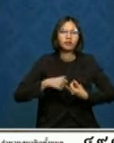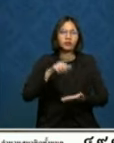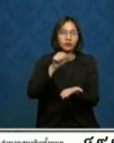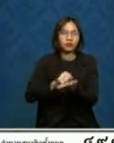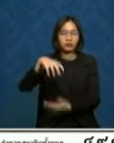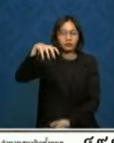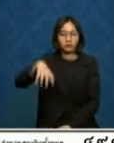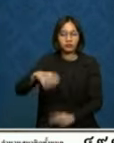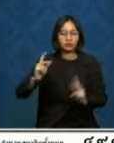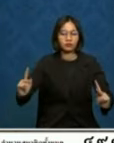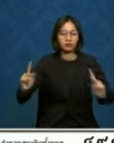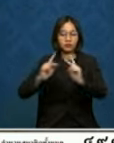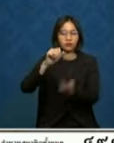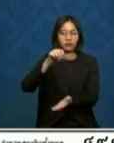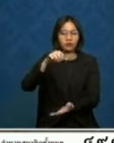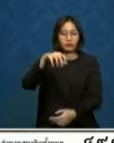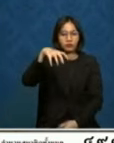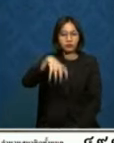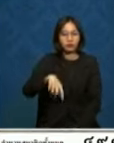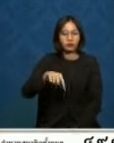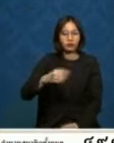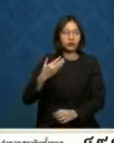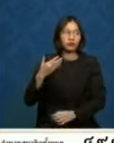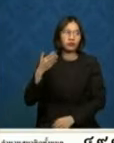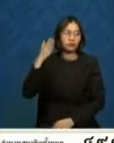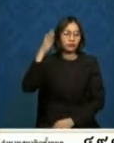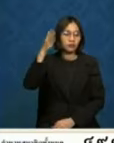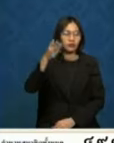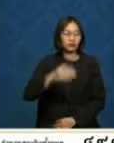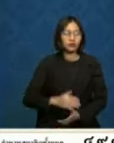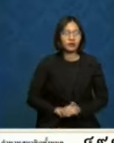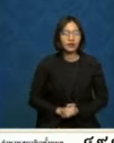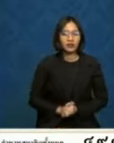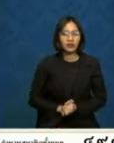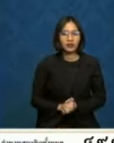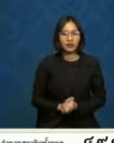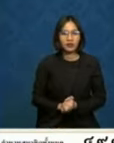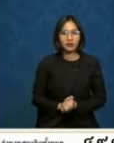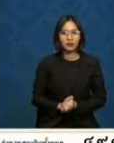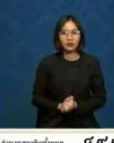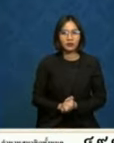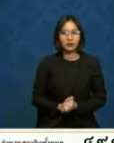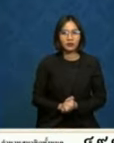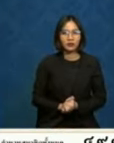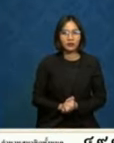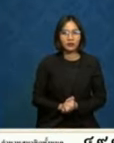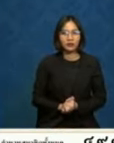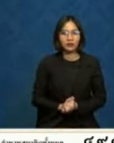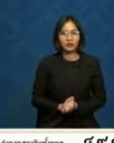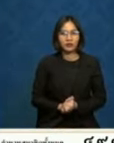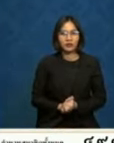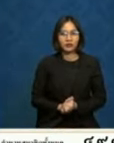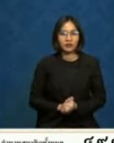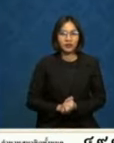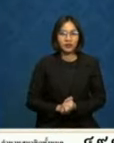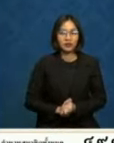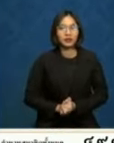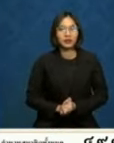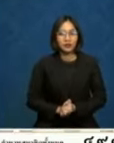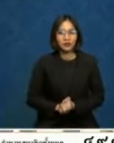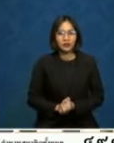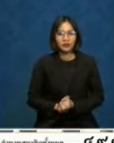านนี้กระทรวงนี้ต่อไปเช่นกันค่ะ ต่อไปขอเชิญคุณนพดลทิพยชนครับ